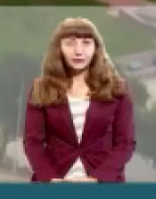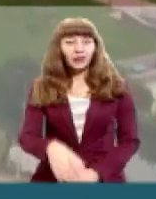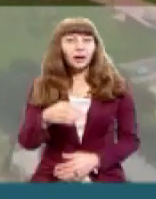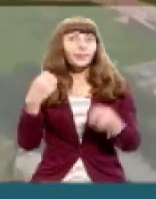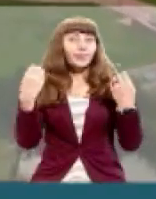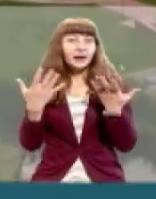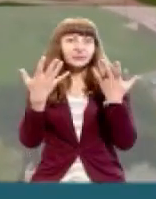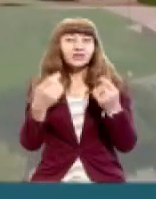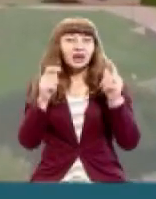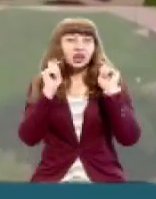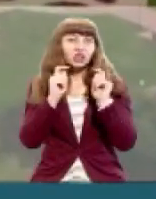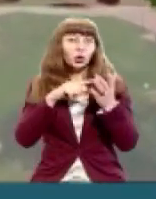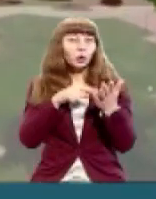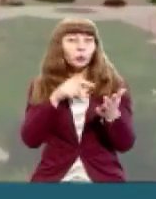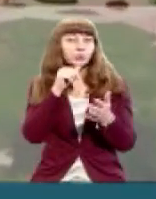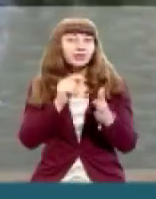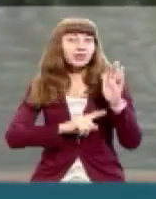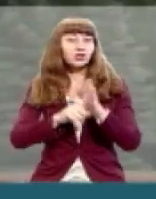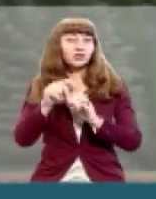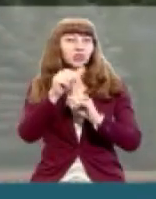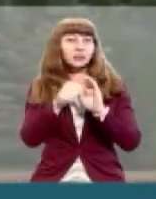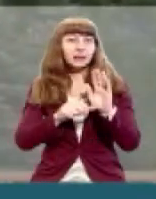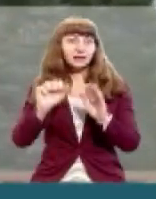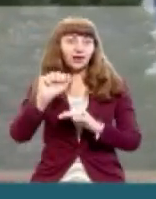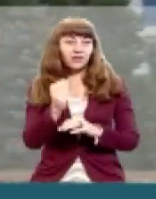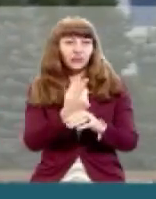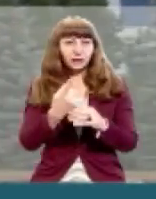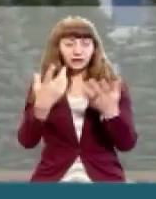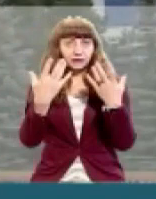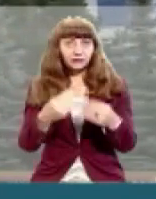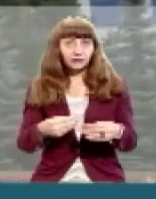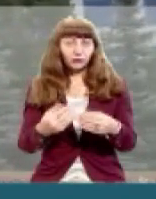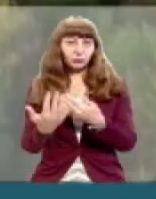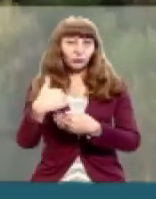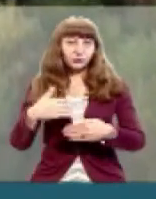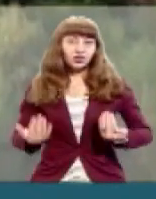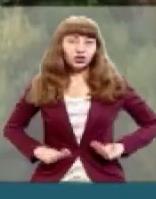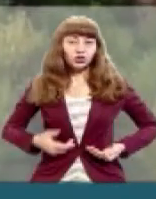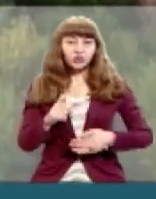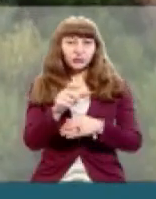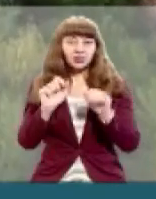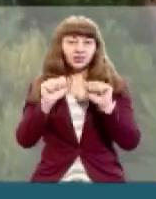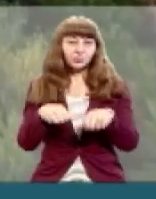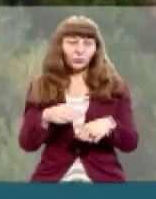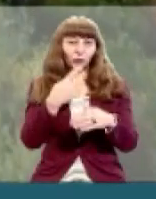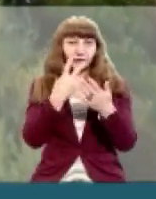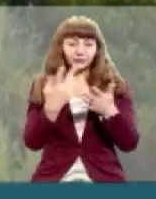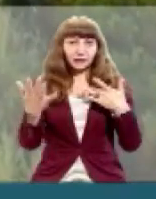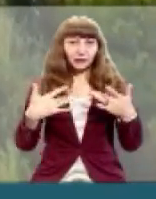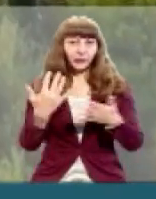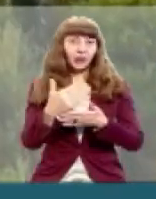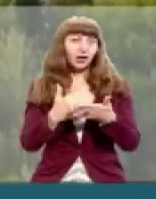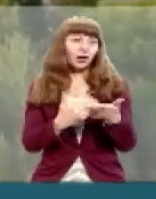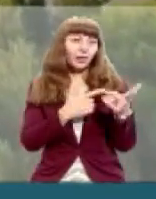Қостанай қаласының туған күнін мерекелеу шарасы 16 тамыздан басталады. Дәл осы күні қала қонақтары мен тұрғындары Сити орталық, Гаши